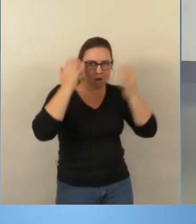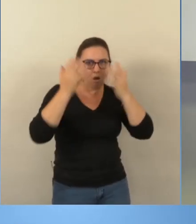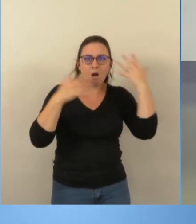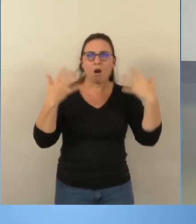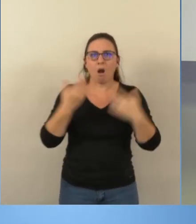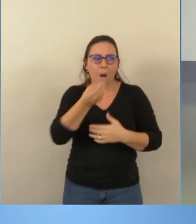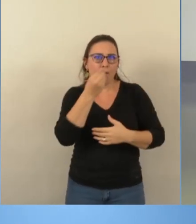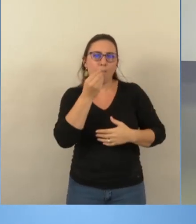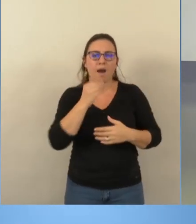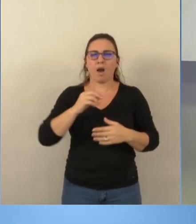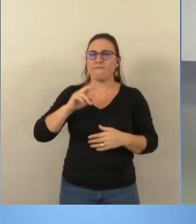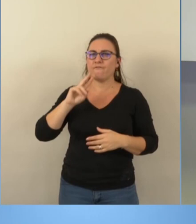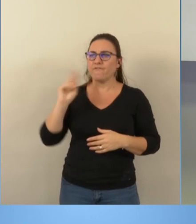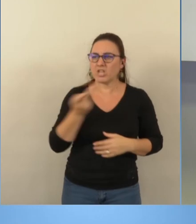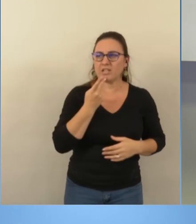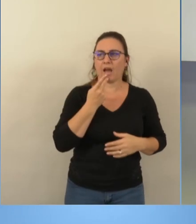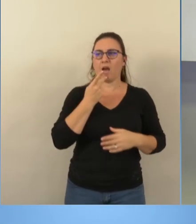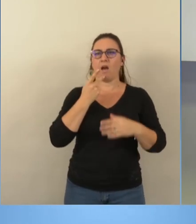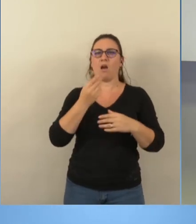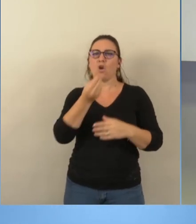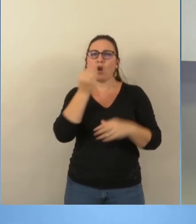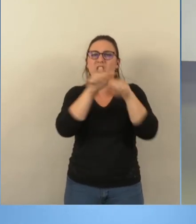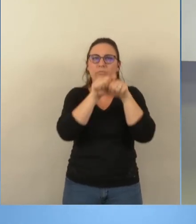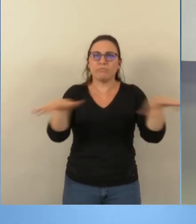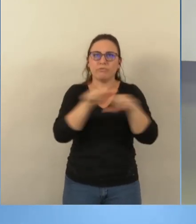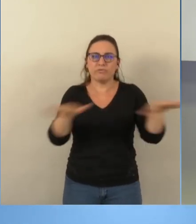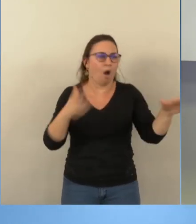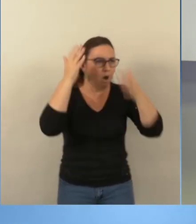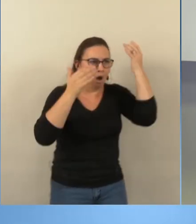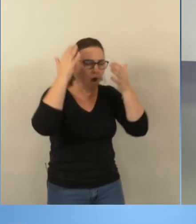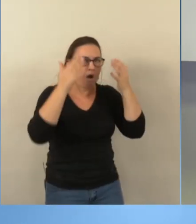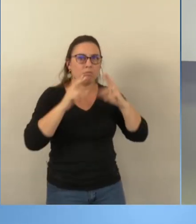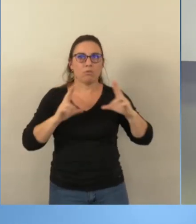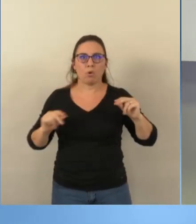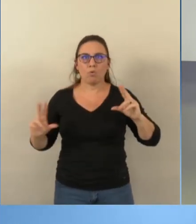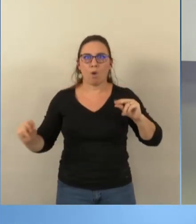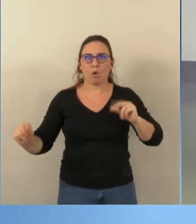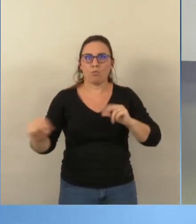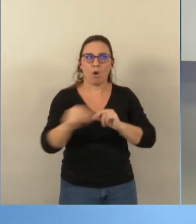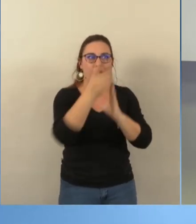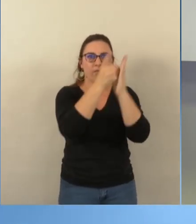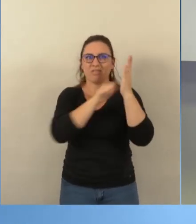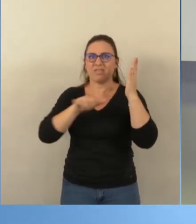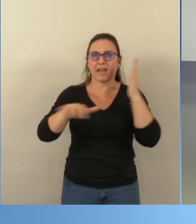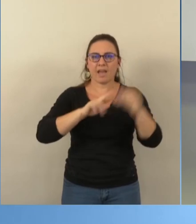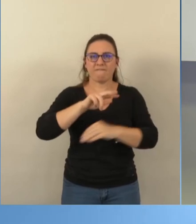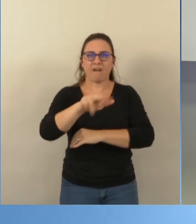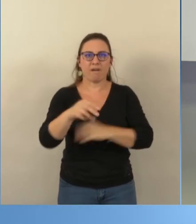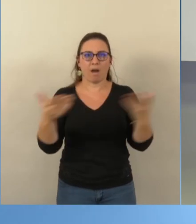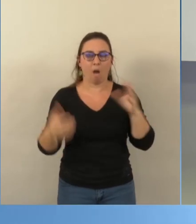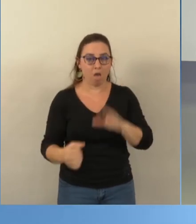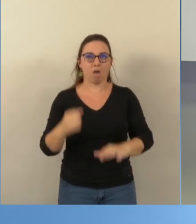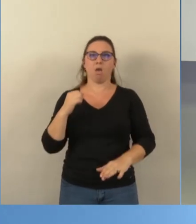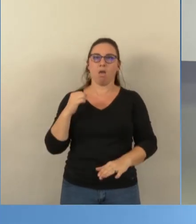repas végétariens se diffusaient dans les cantines il y a cette rumeur rampante d'un décret qui freinerait le développement